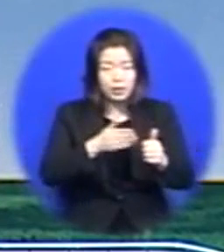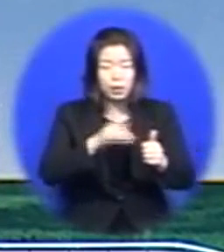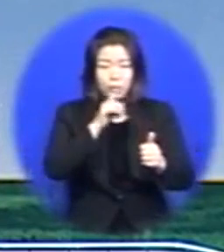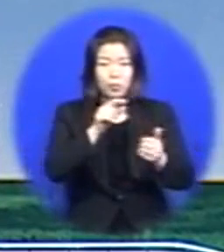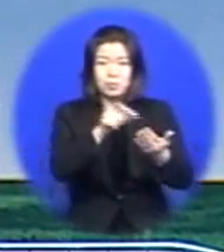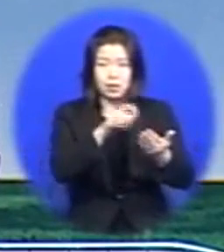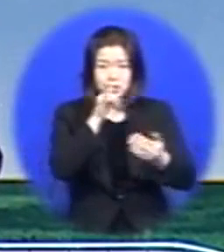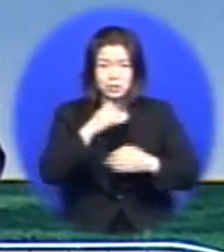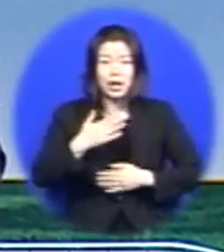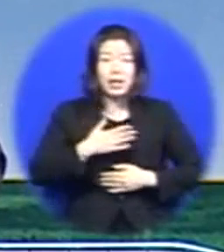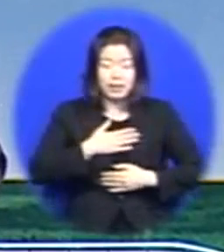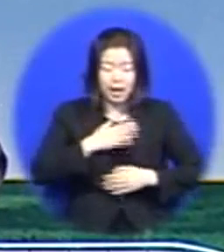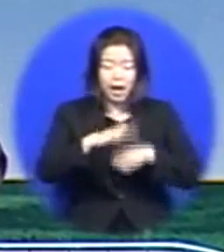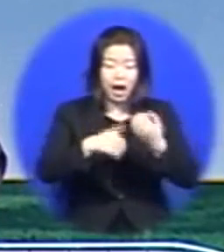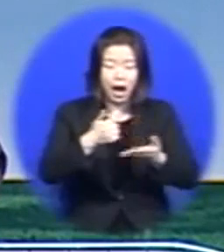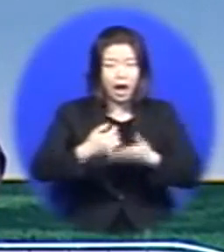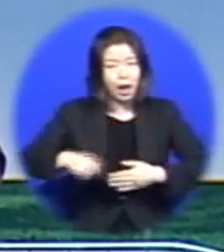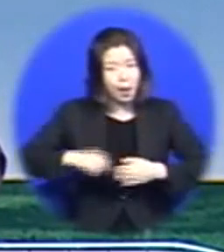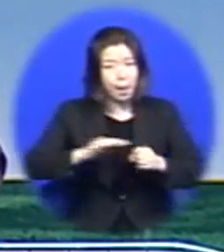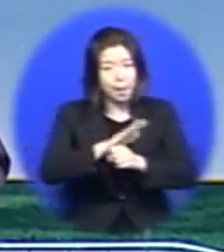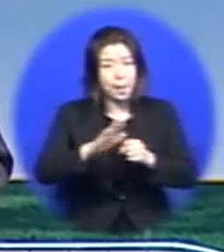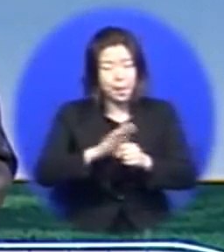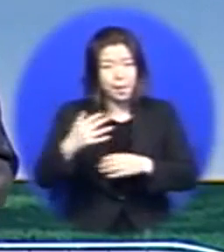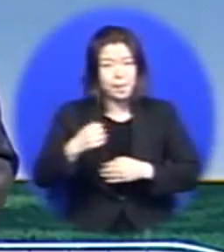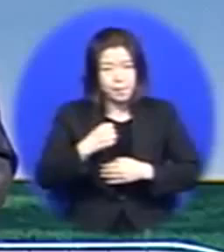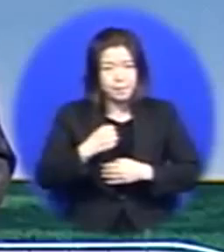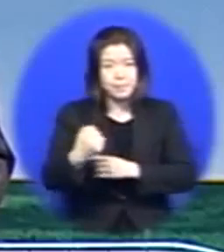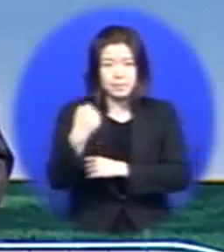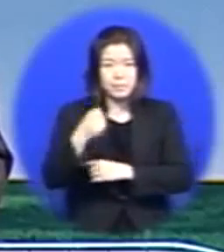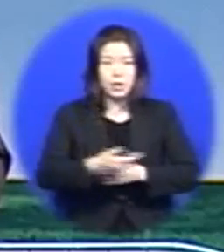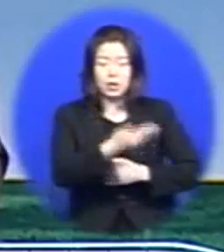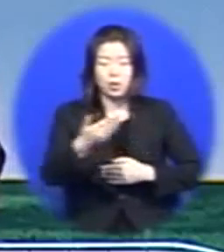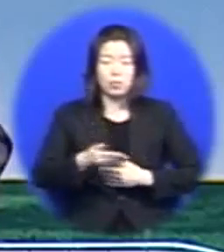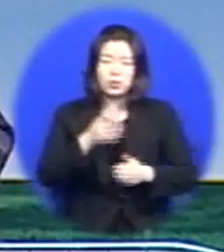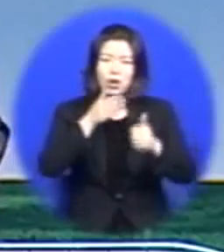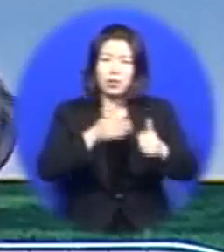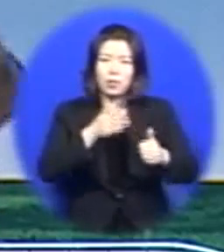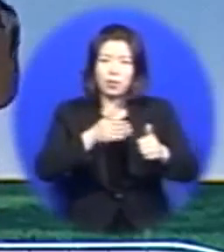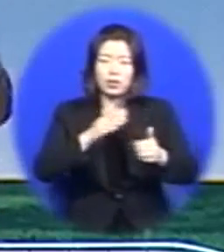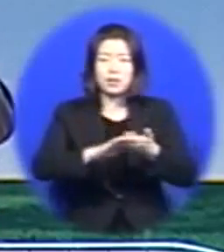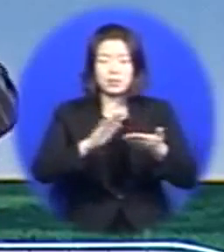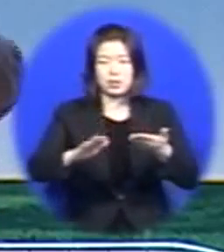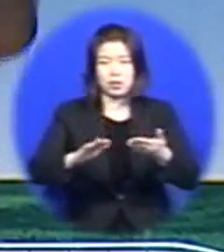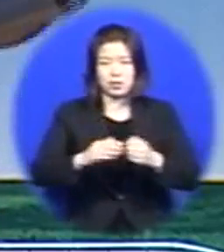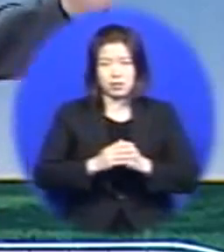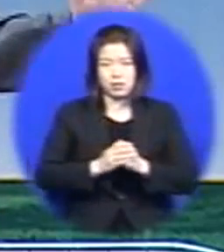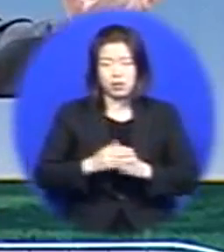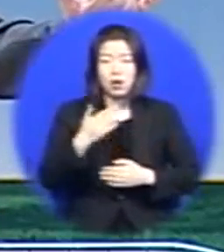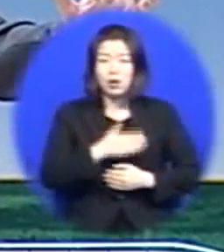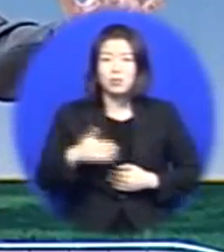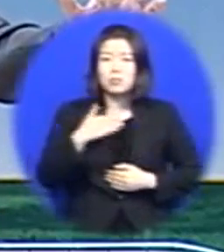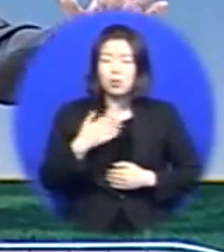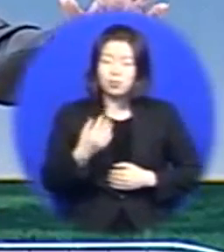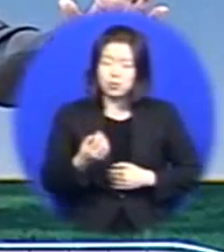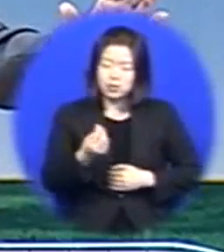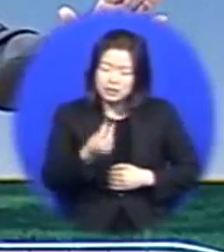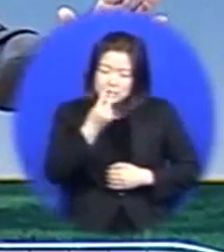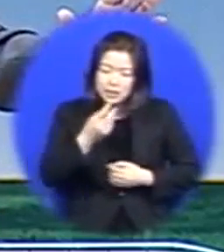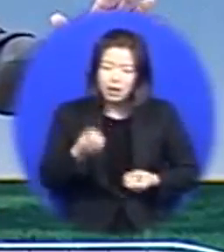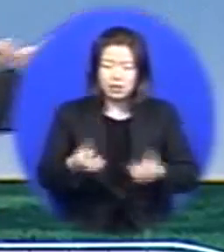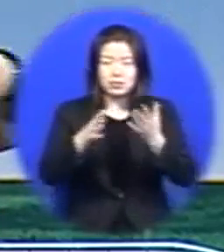나는 하나님의 자비하심을 힘입어 여러분에게 권합니다. 몸을 하나님에게 산제물로 바치는